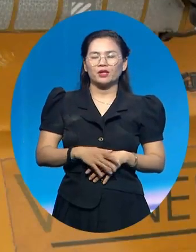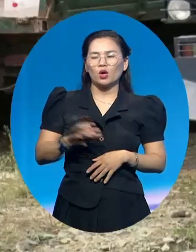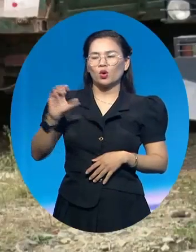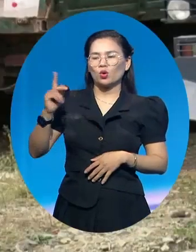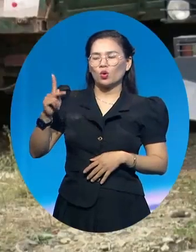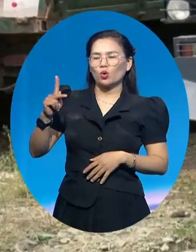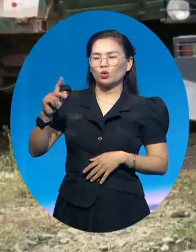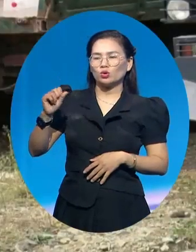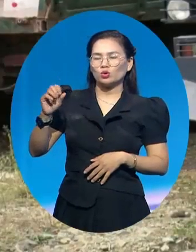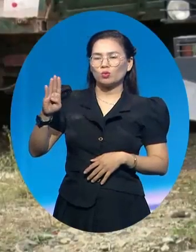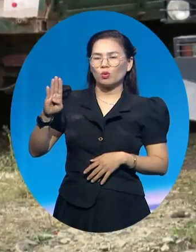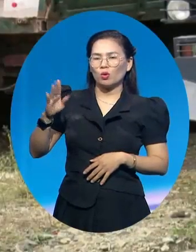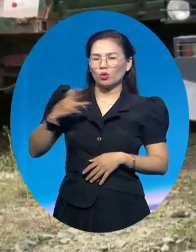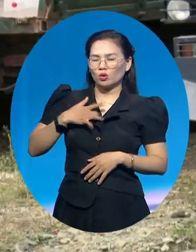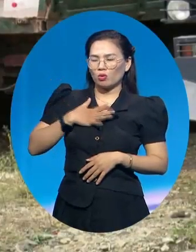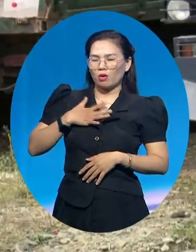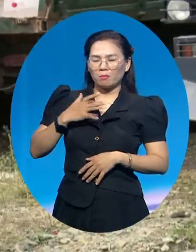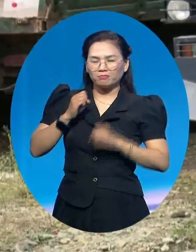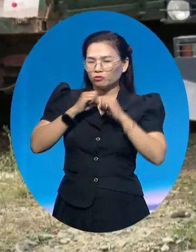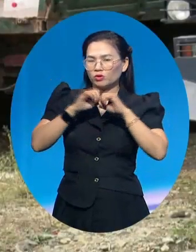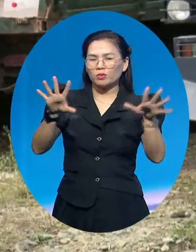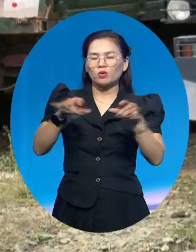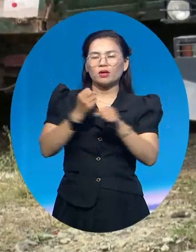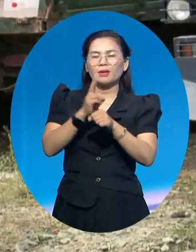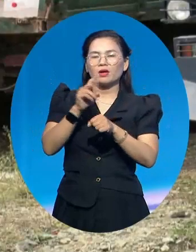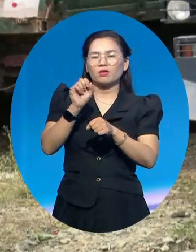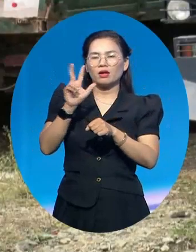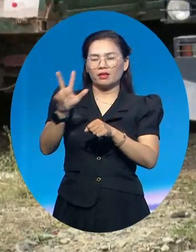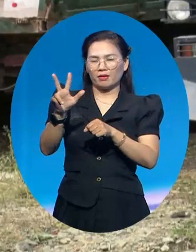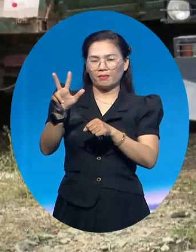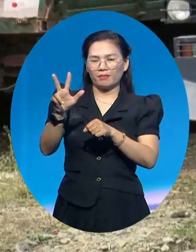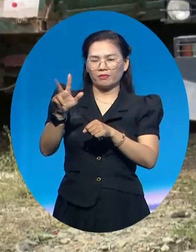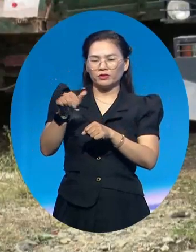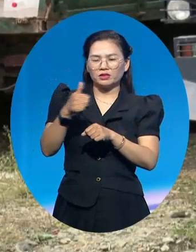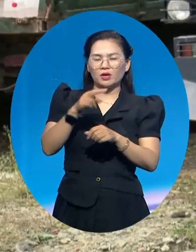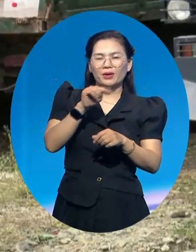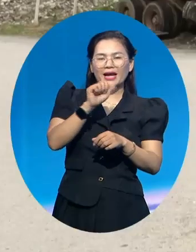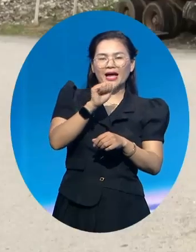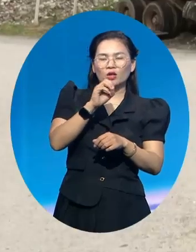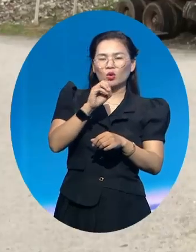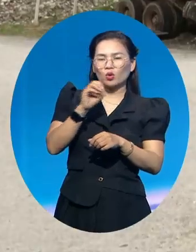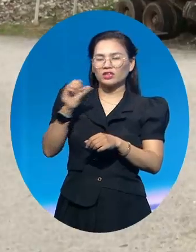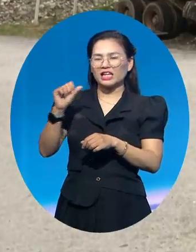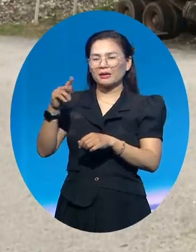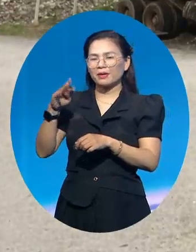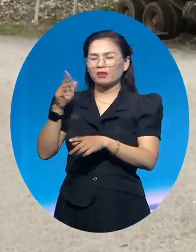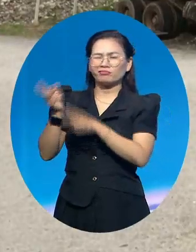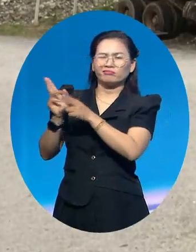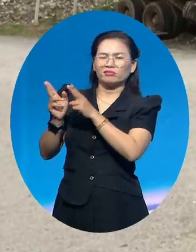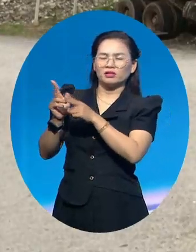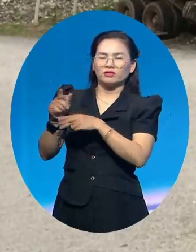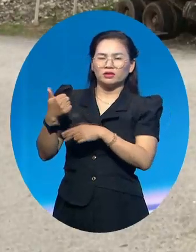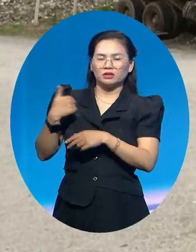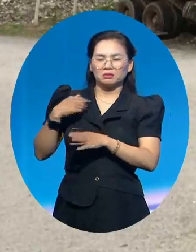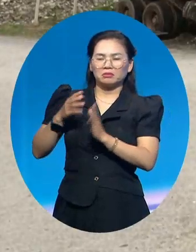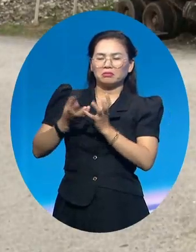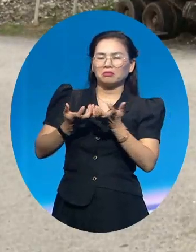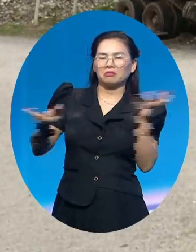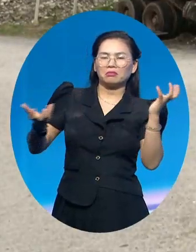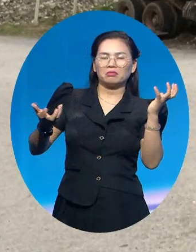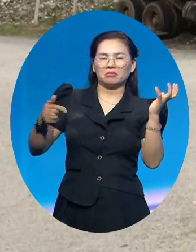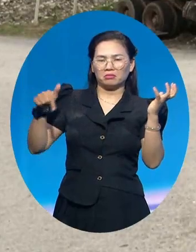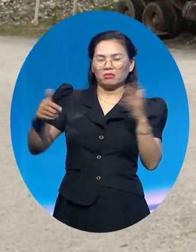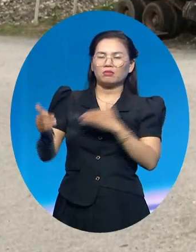Kosovo đã tự tuyên bố độc lập hồi năm 2008 sau các cuộc không kích của NATO vào Serbia với cái cớ là để bảo vệ người